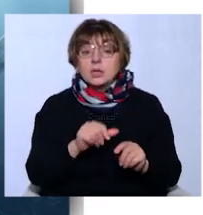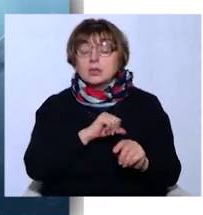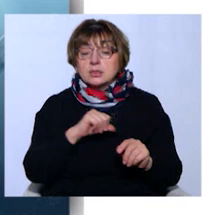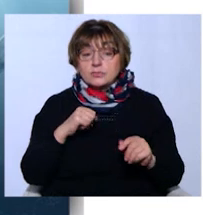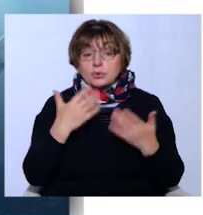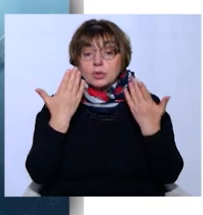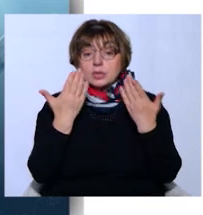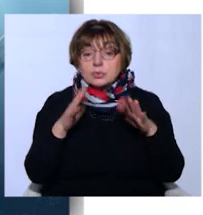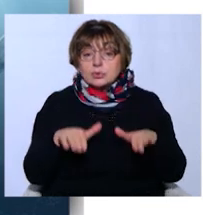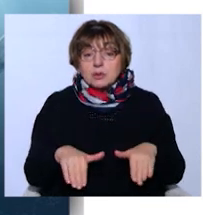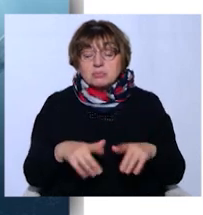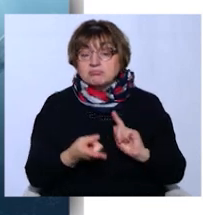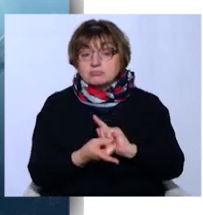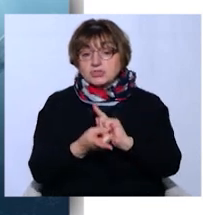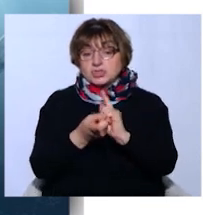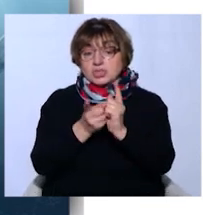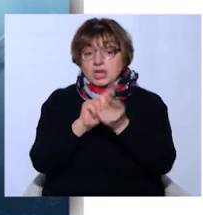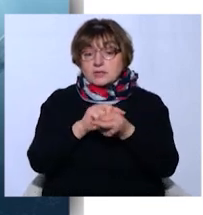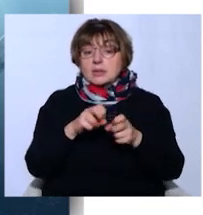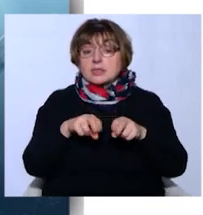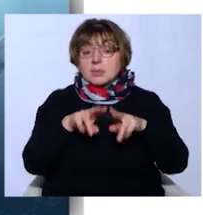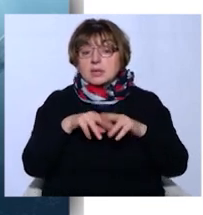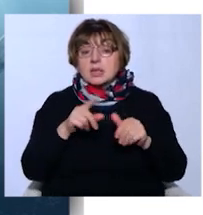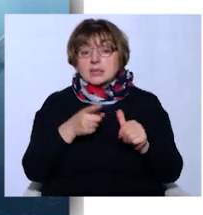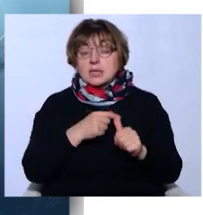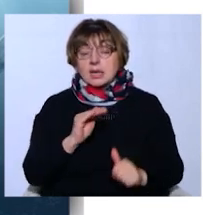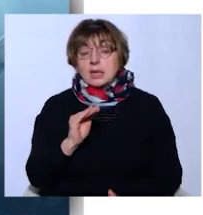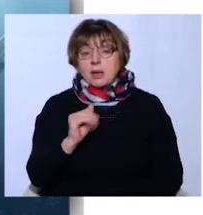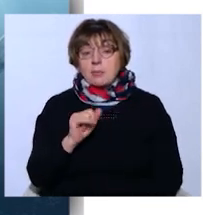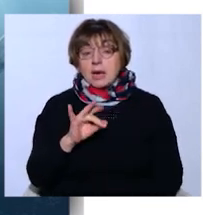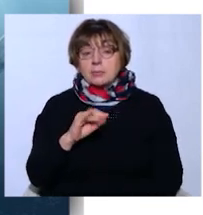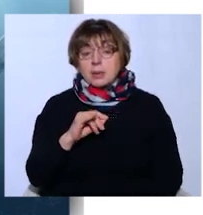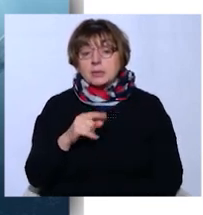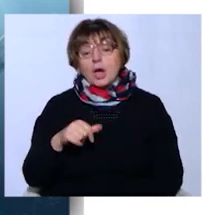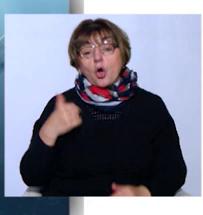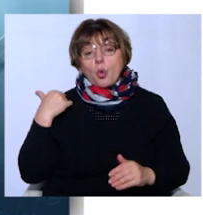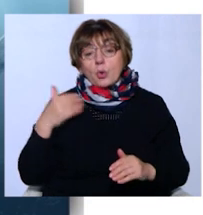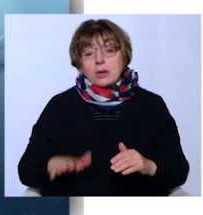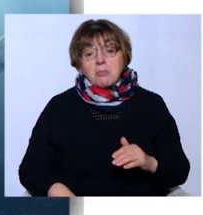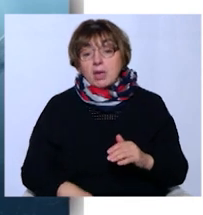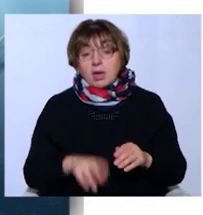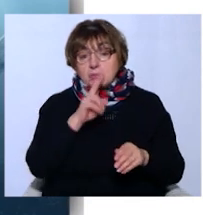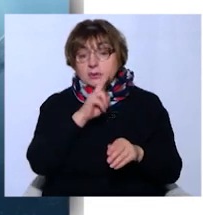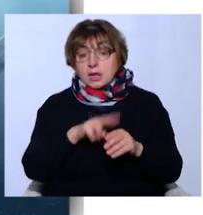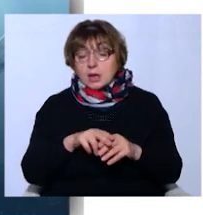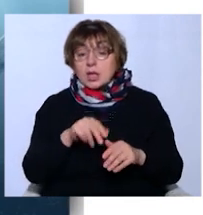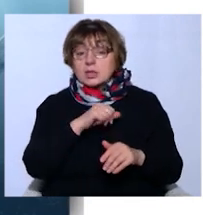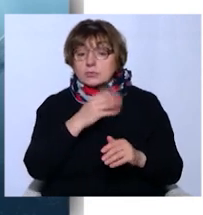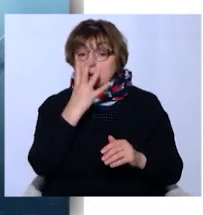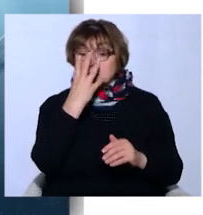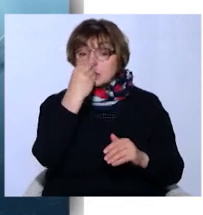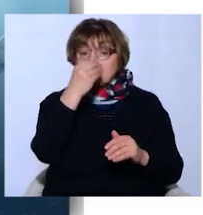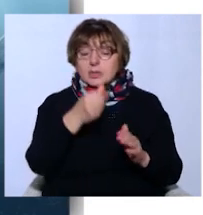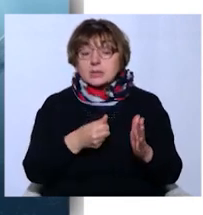კიდურები გადაიქცა ფარფლებად, წინა კიდურები, ხოლო უკანა კიდურები გაქრა. დელფინებს კუდი ეხმარებათ